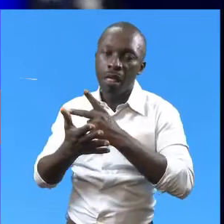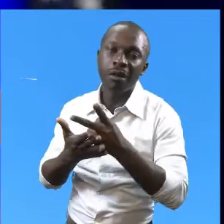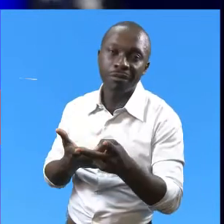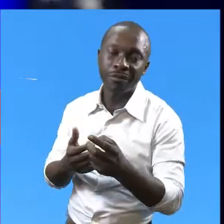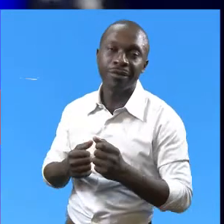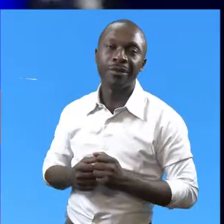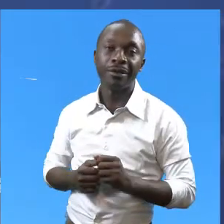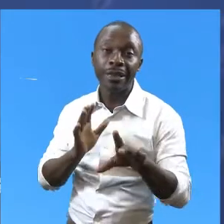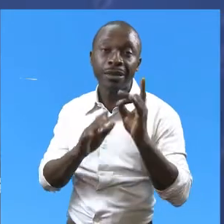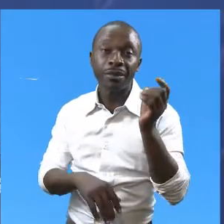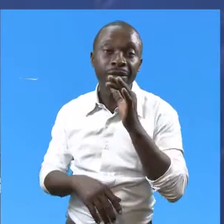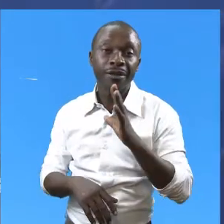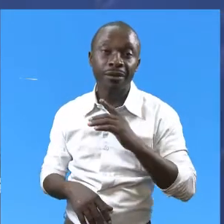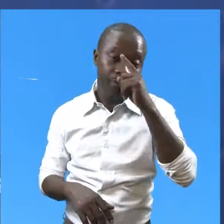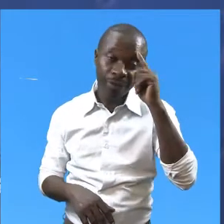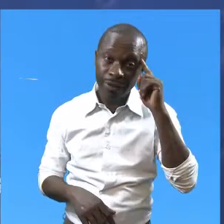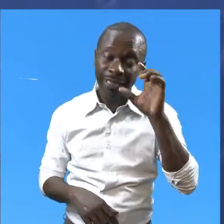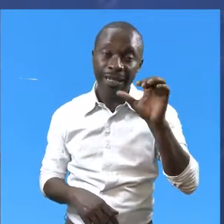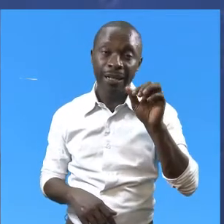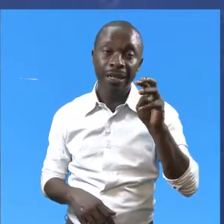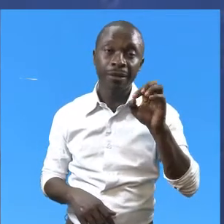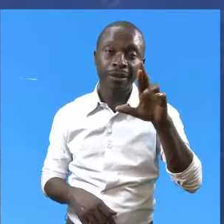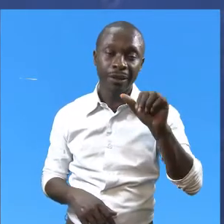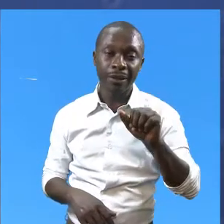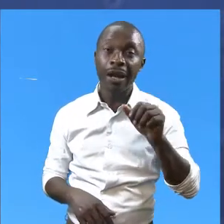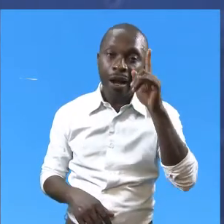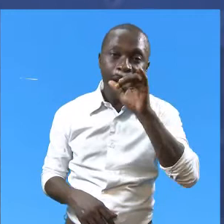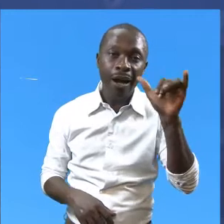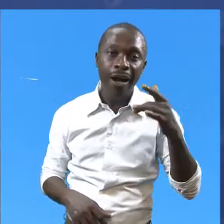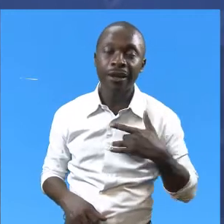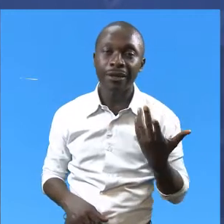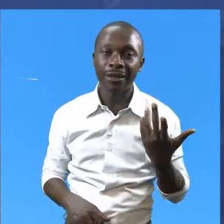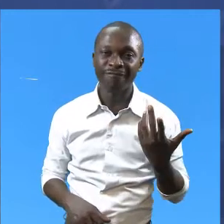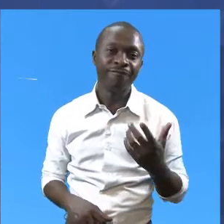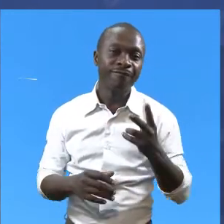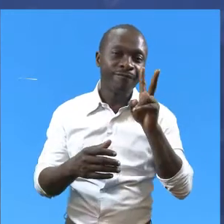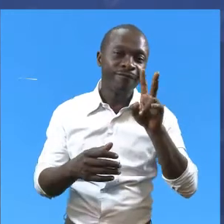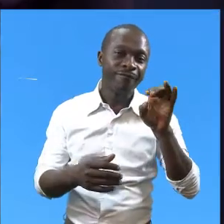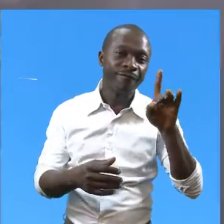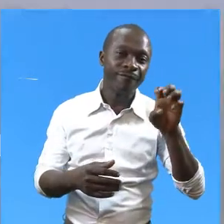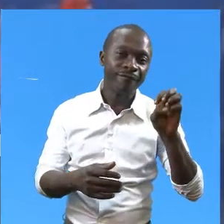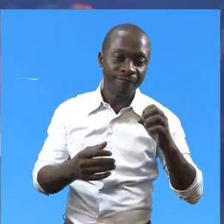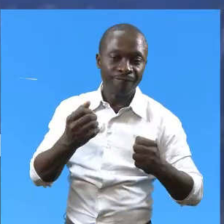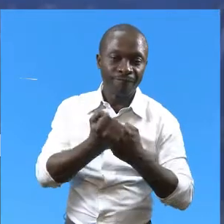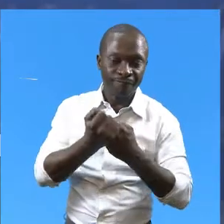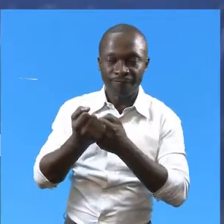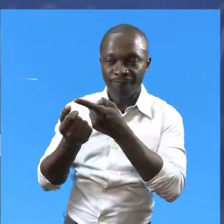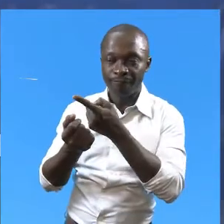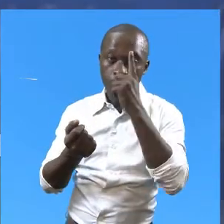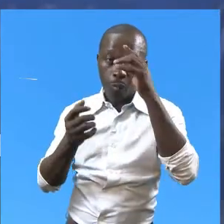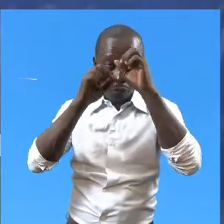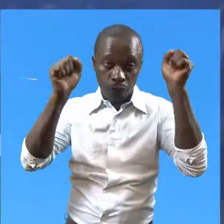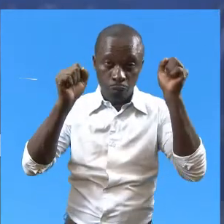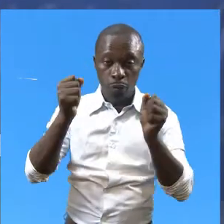Trump. Il choisit Kamala Harris comme candidate à la vice-présidente. Le lion de l'histoire américaine se voit ainsi consacré